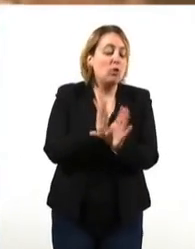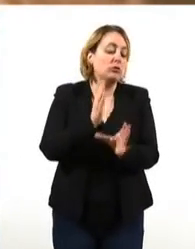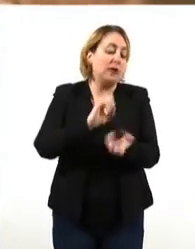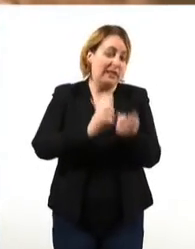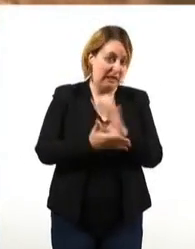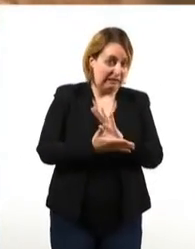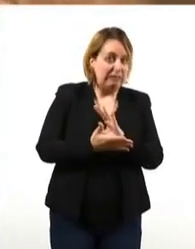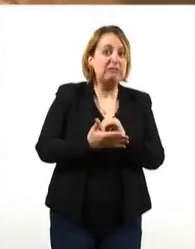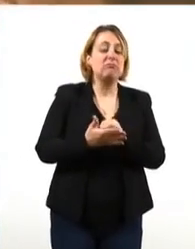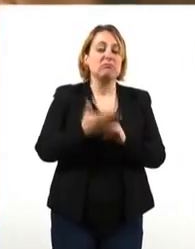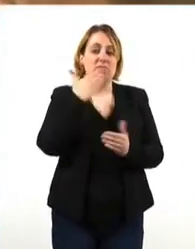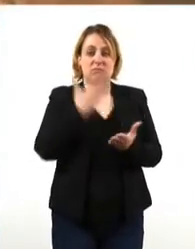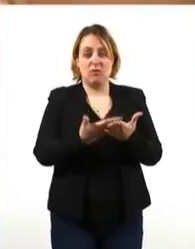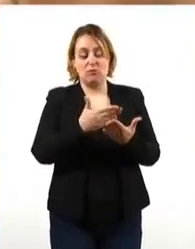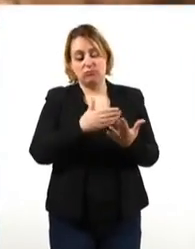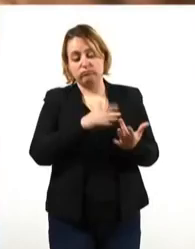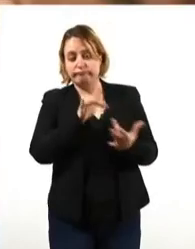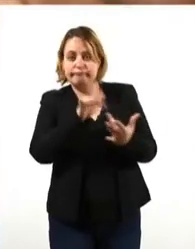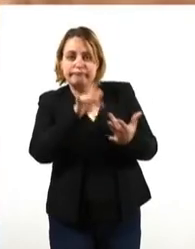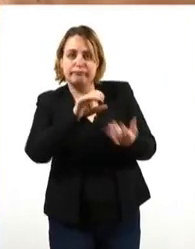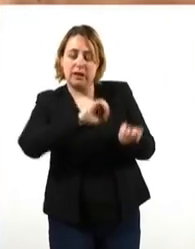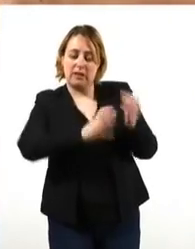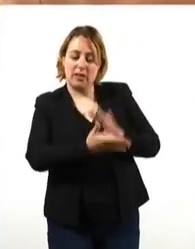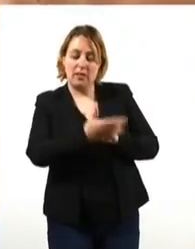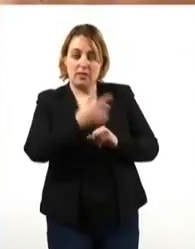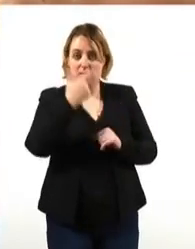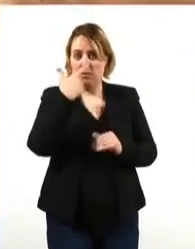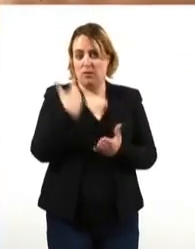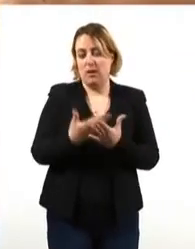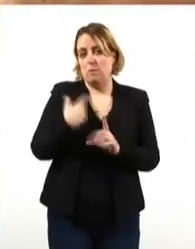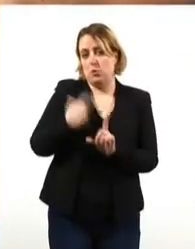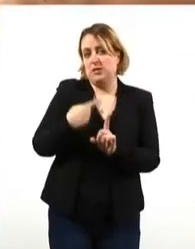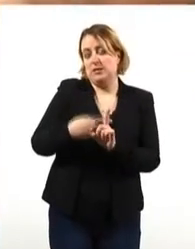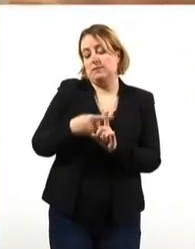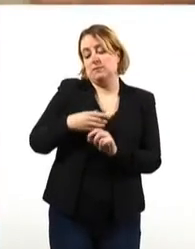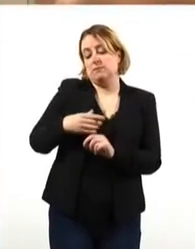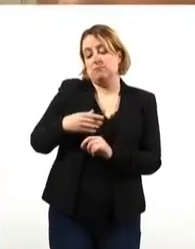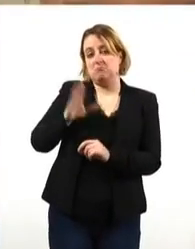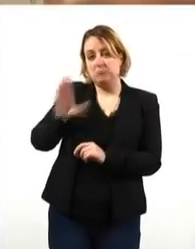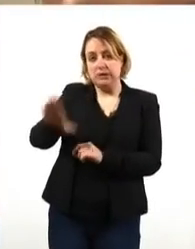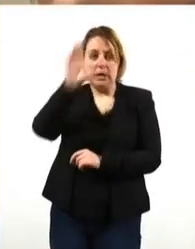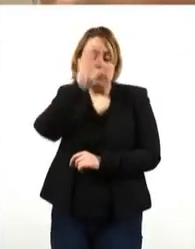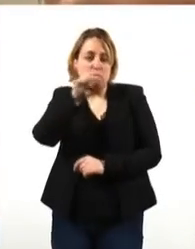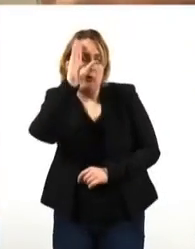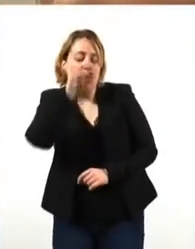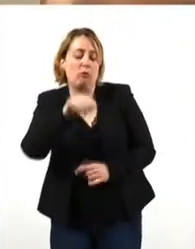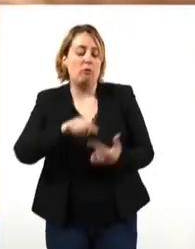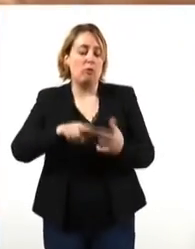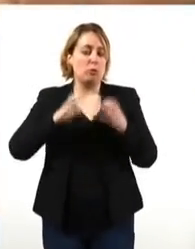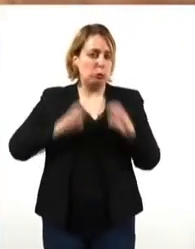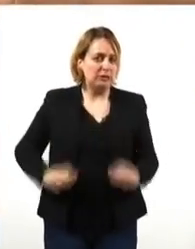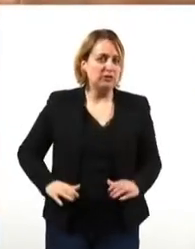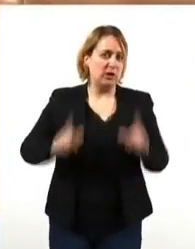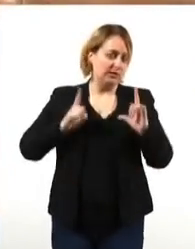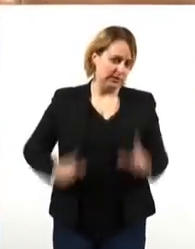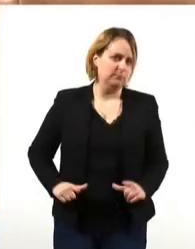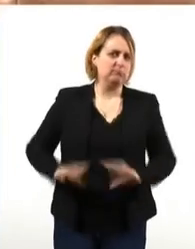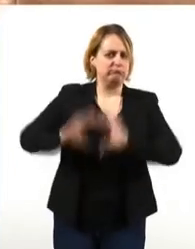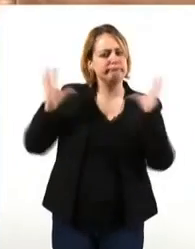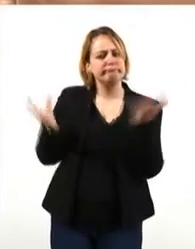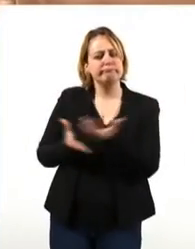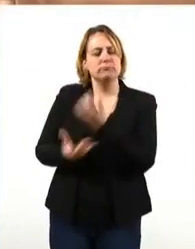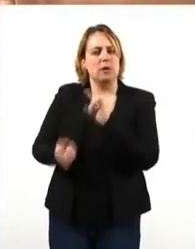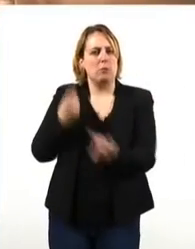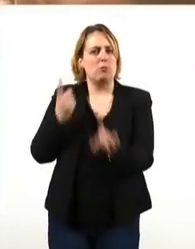ligne, ce serait quelque chose d'assez bénéfique pour les étudiants, les collégiens et les lycéens, parce que c'est vrai